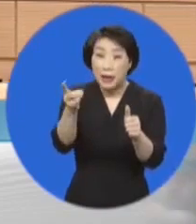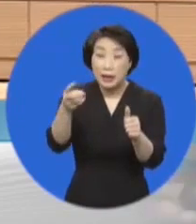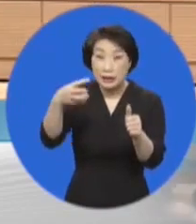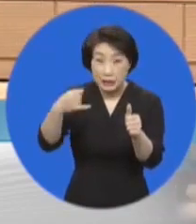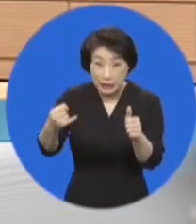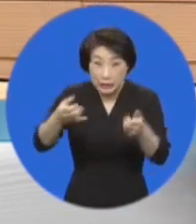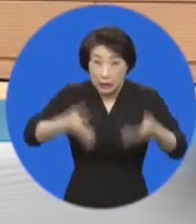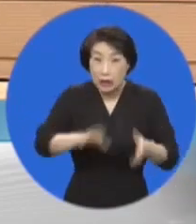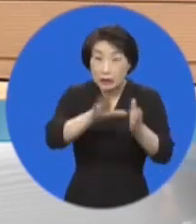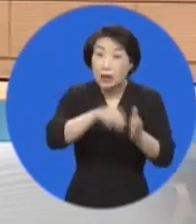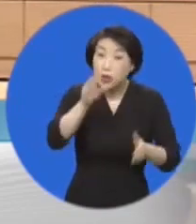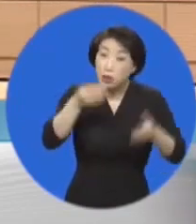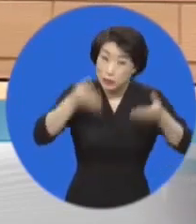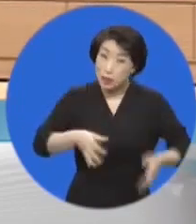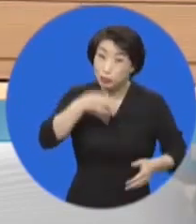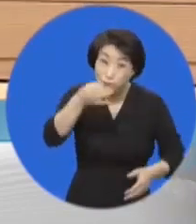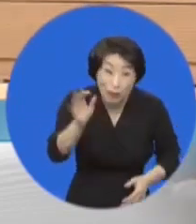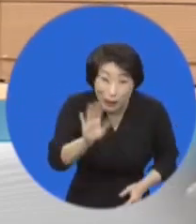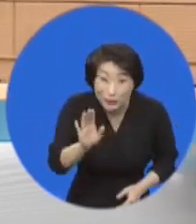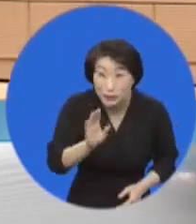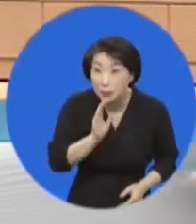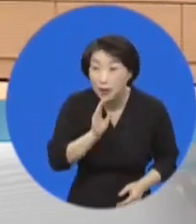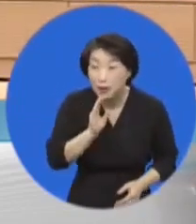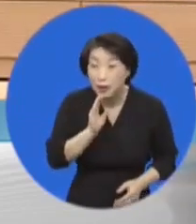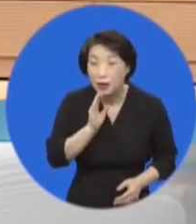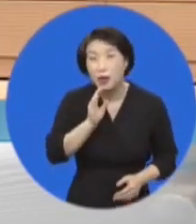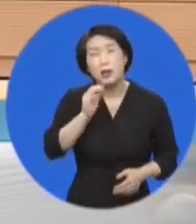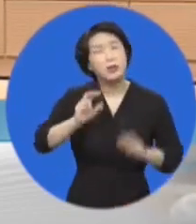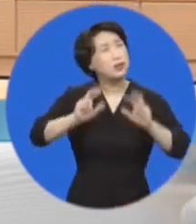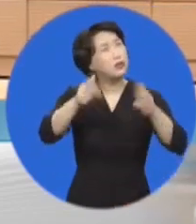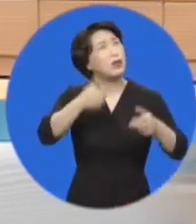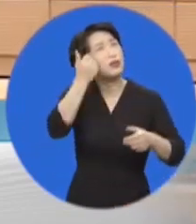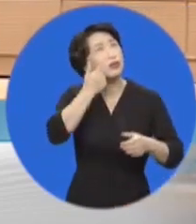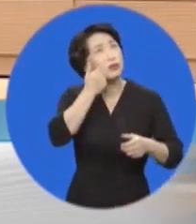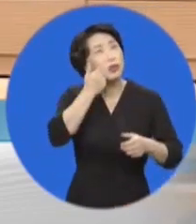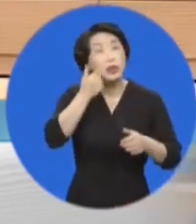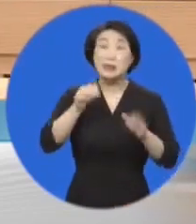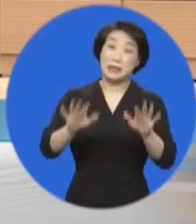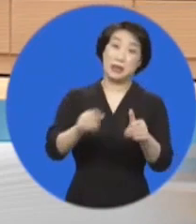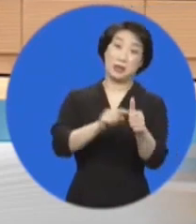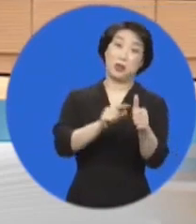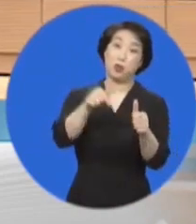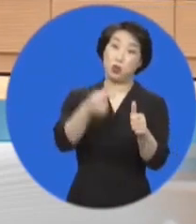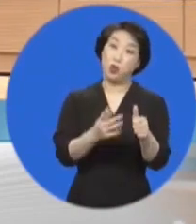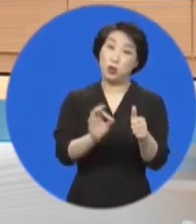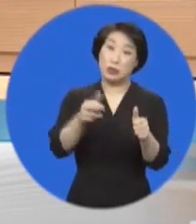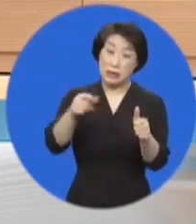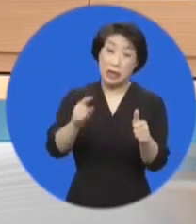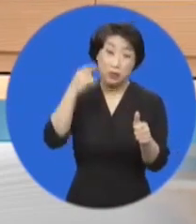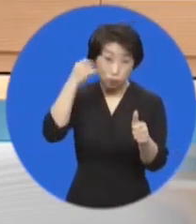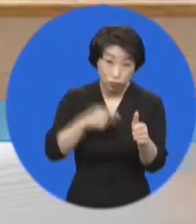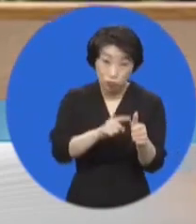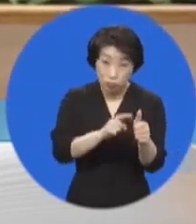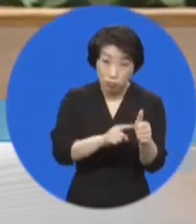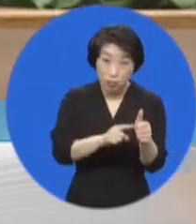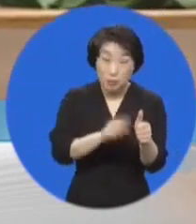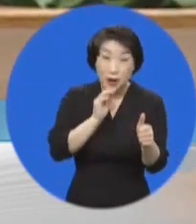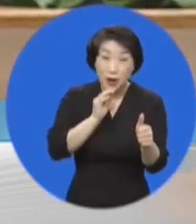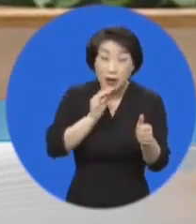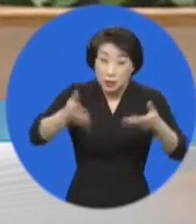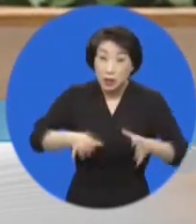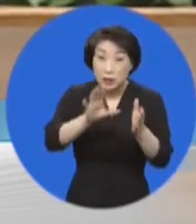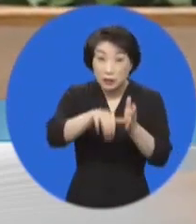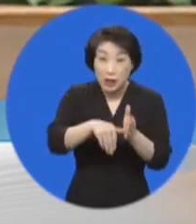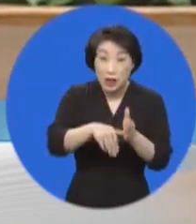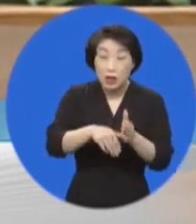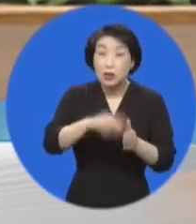썼어. 예, 지구상의 공자가 태어났을 때도 성탄이라는 말을 안 썼어.